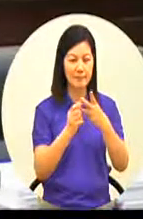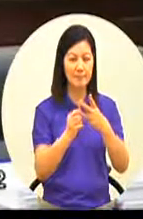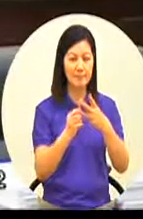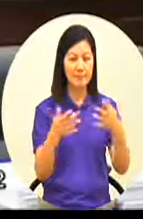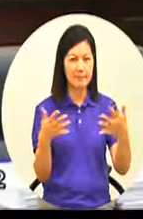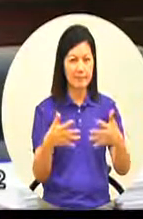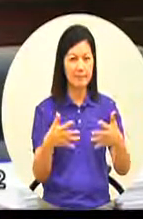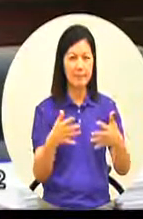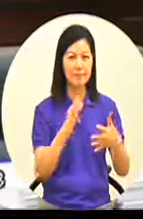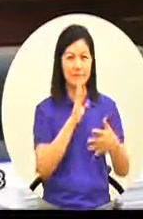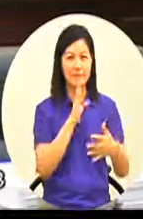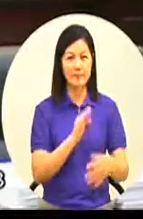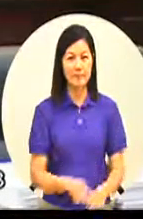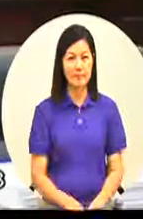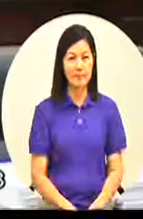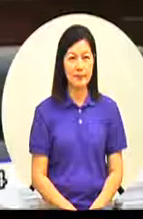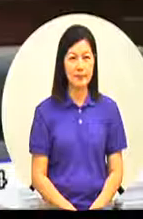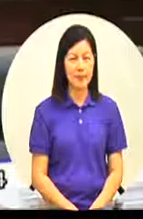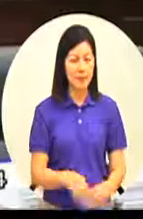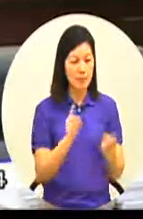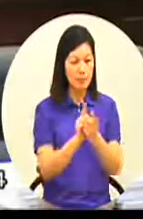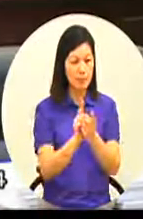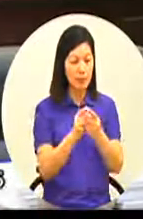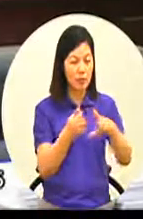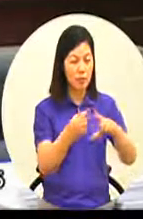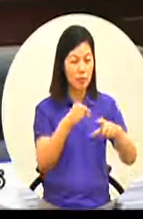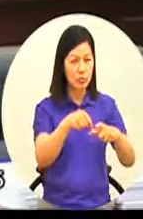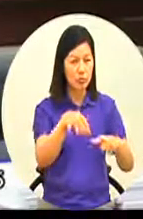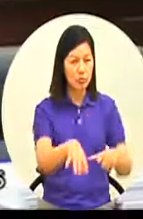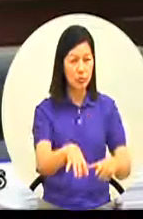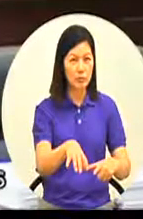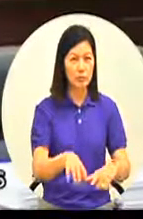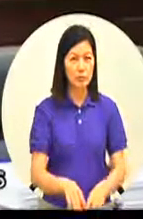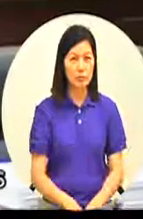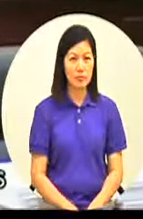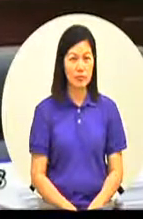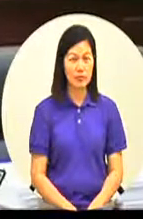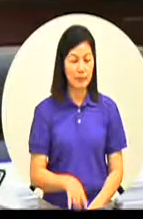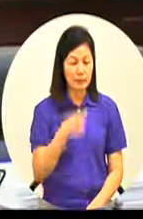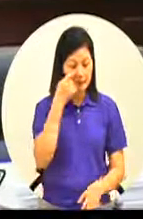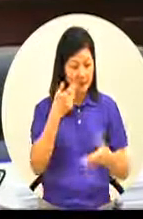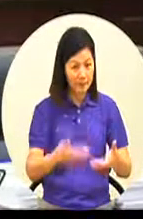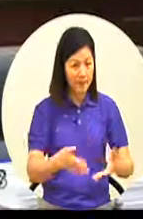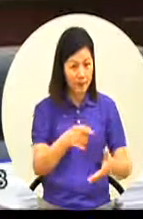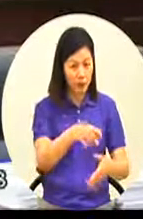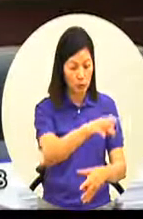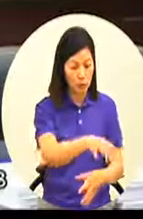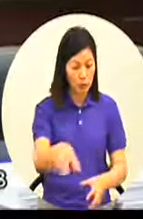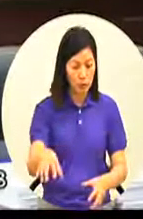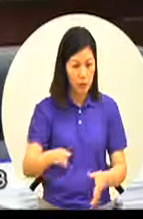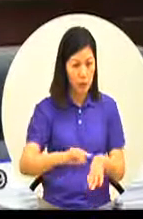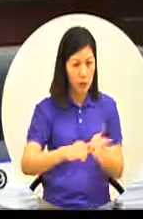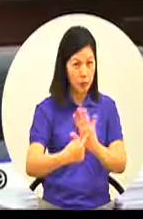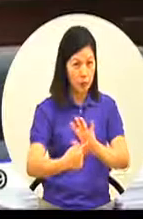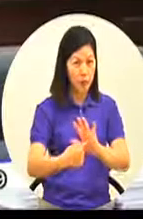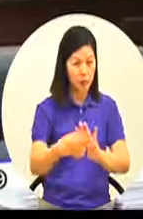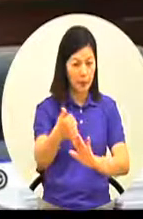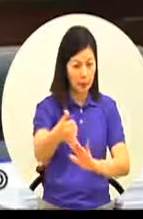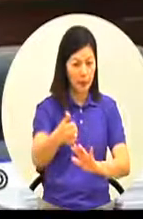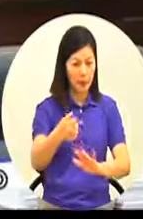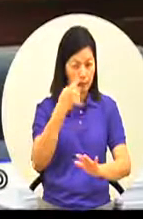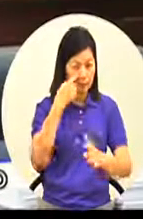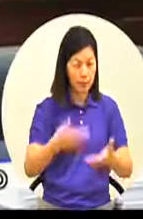问题是，我看那个你们对那个区公所，我想这个市长还蛮重视每一个区的表现哦。但是每个区